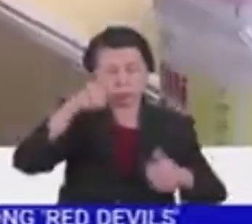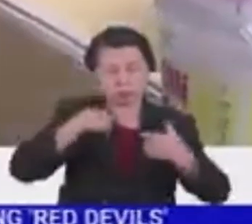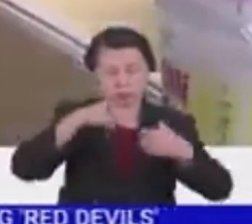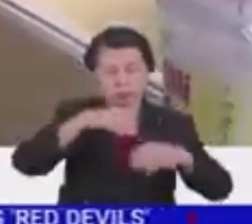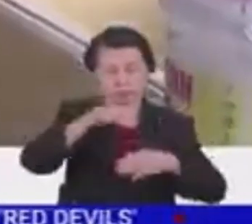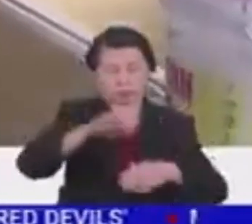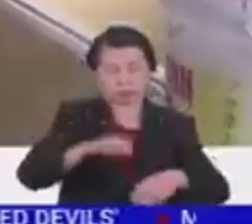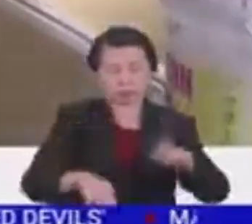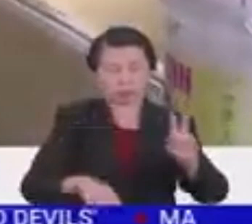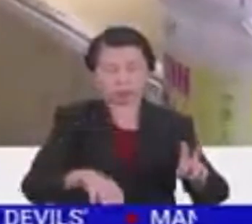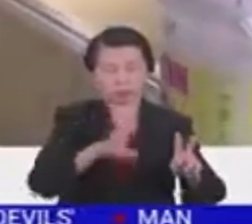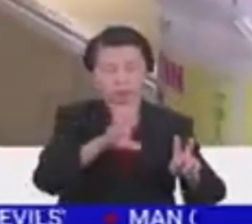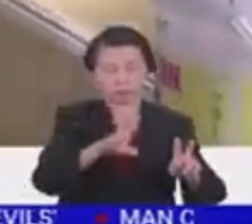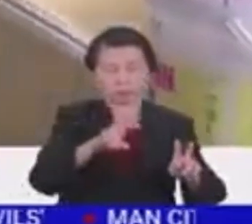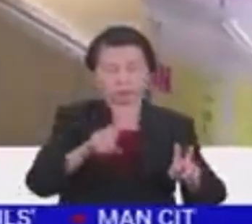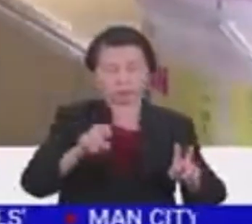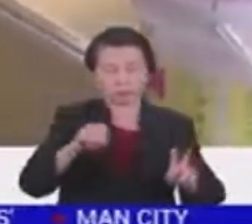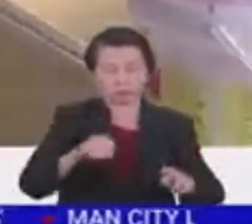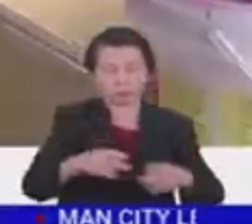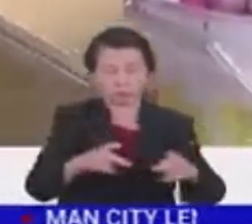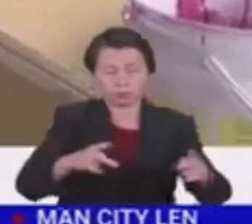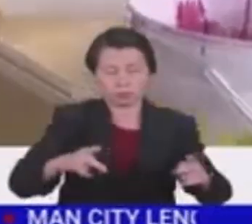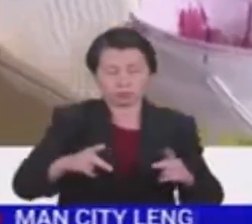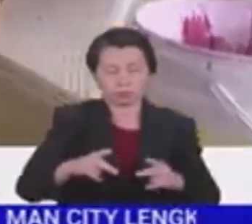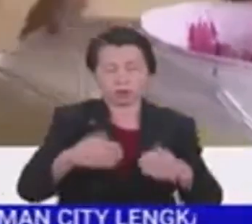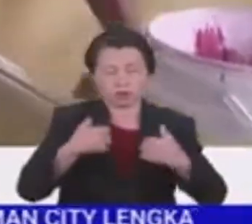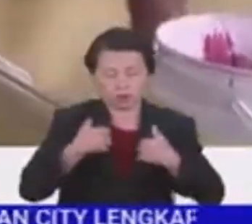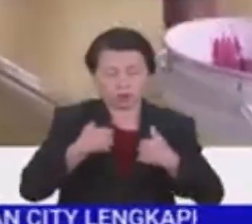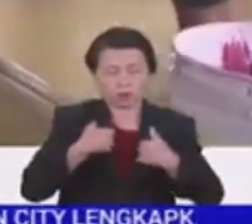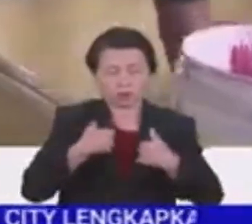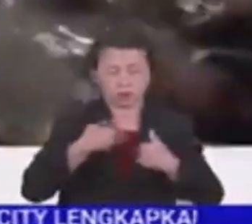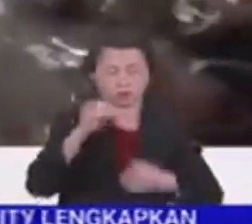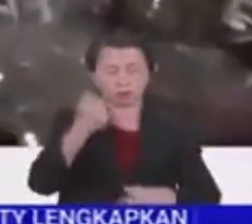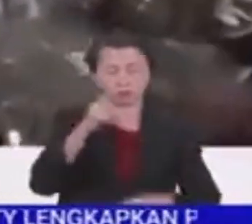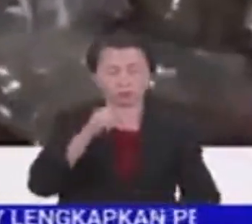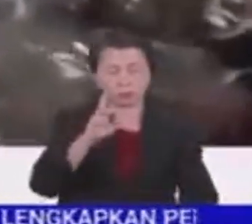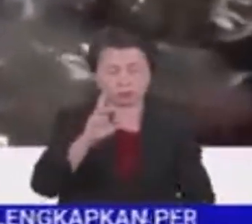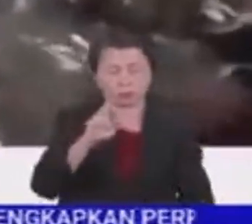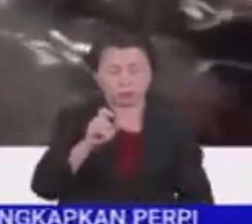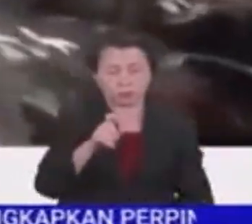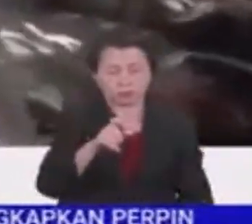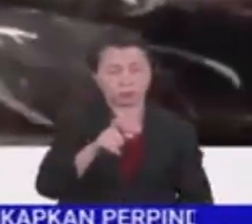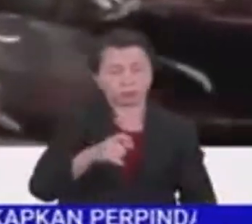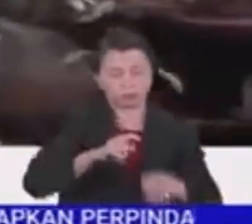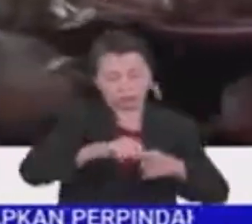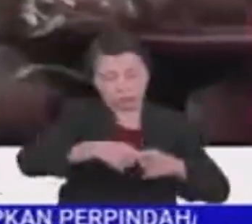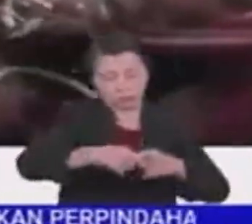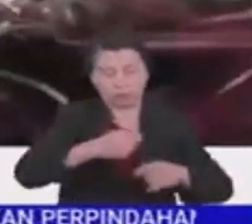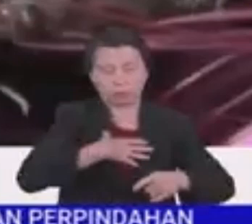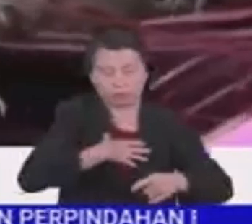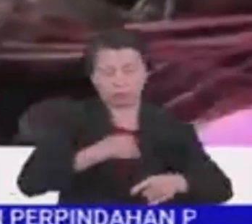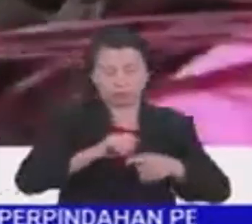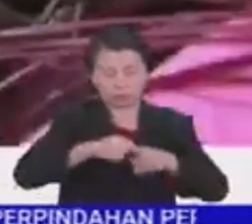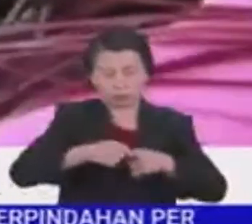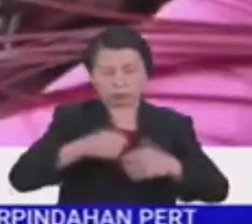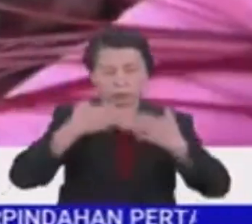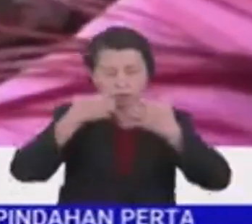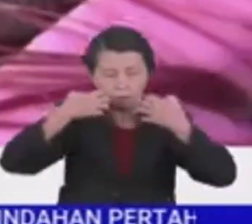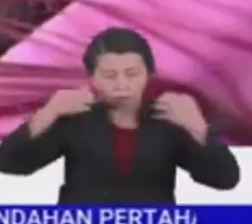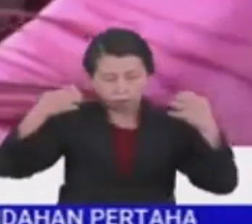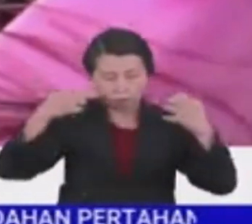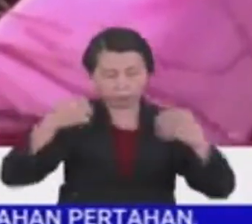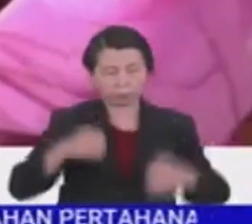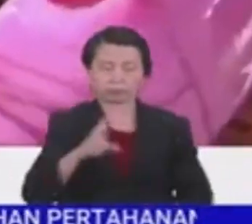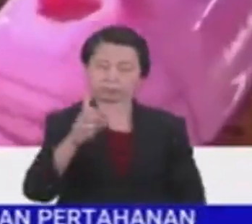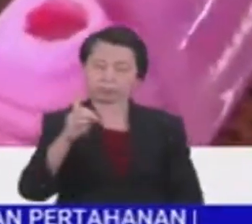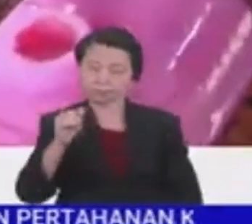lebih 200 buah kolam air masin yang menempatkan spesies udang putih dan udang harimau. Menerusi data yang